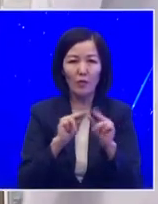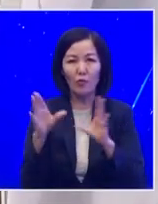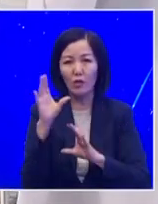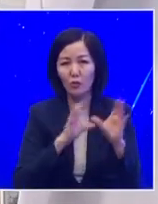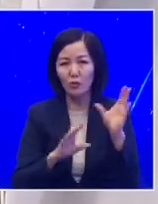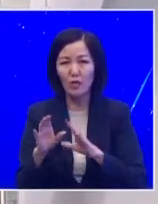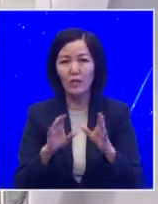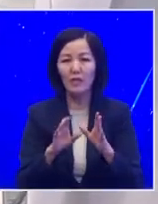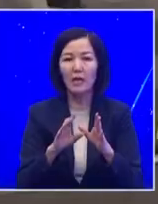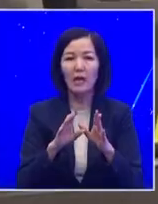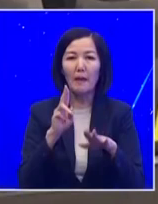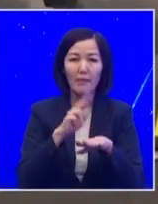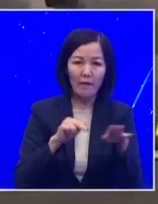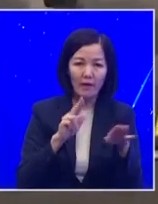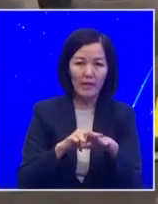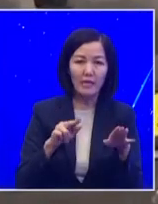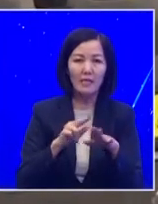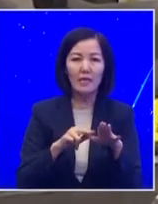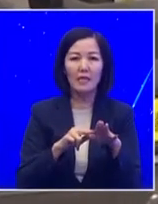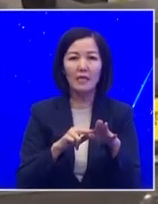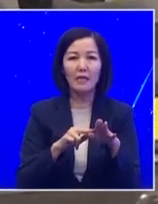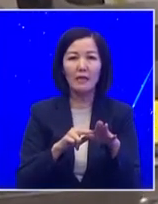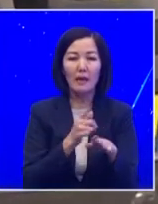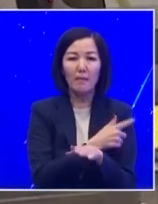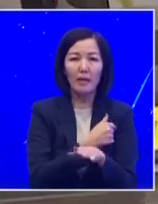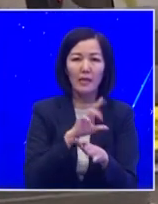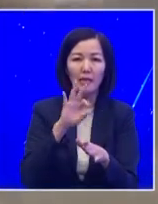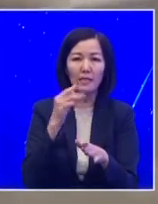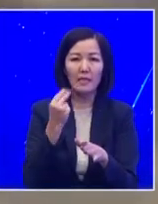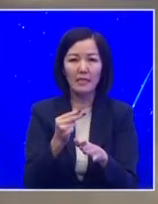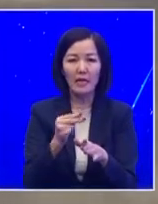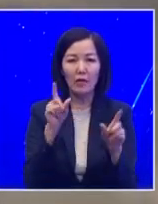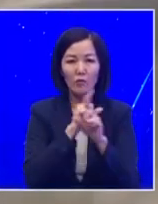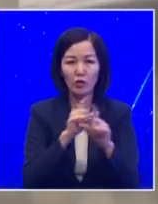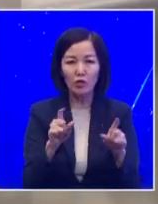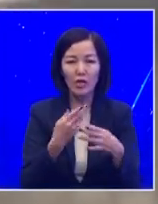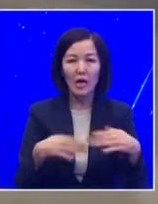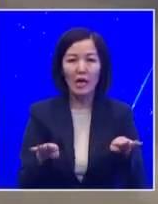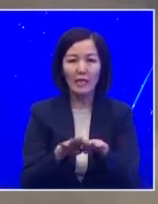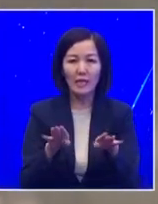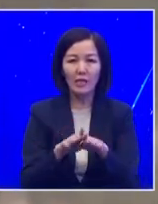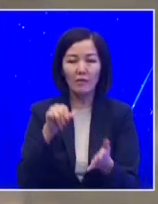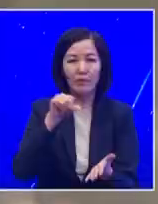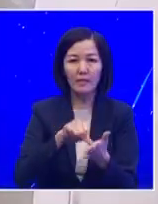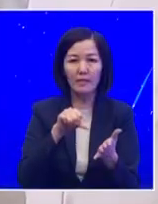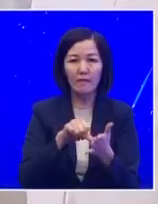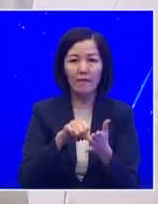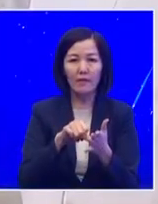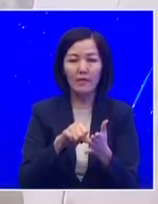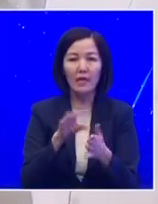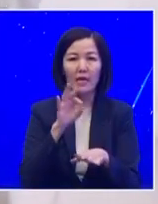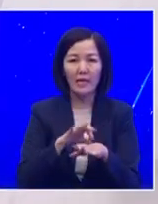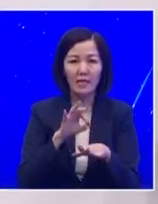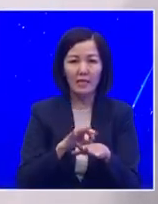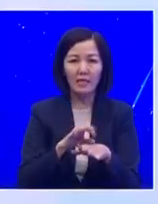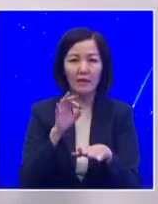студенты, сотрудники правоохранительных органов, контингент медико-социальных учреждений, а также представители групп риска с